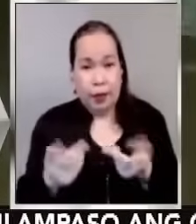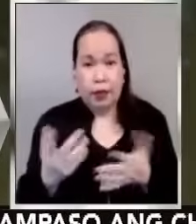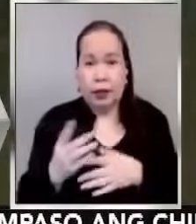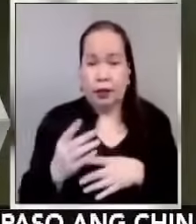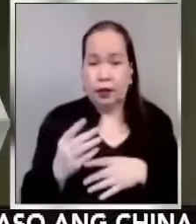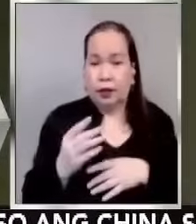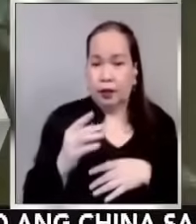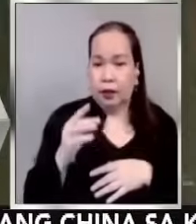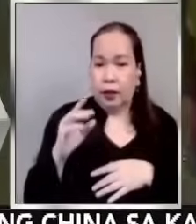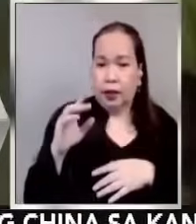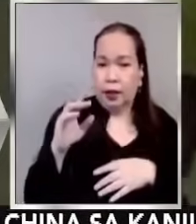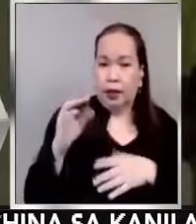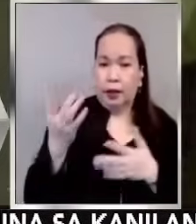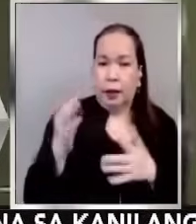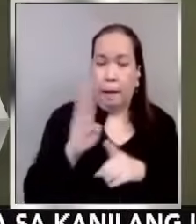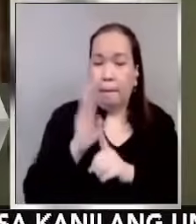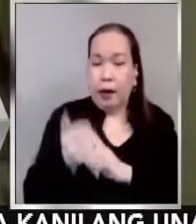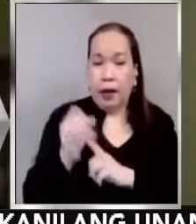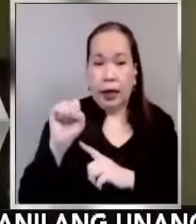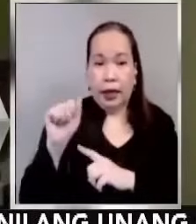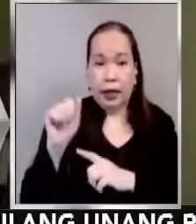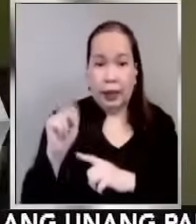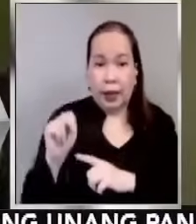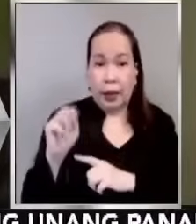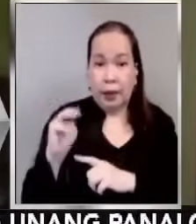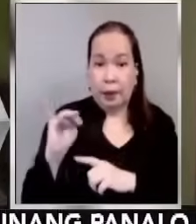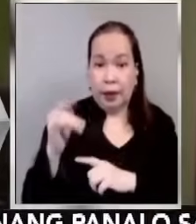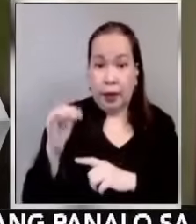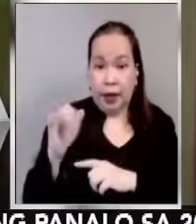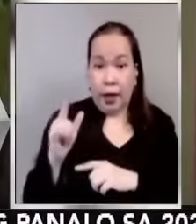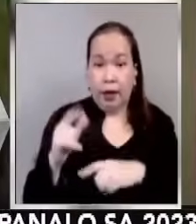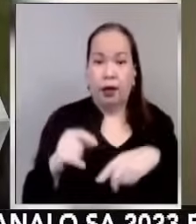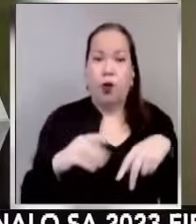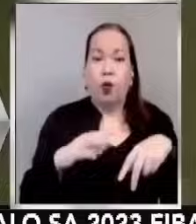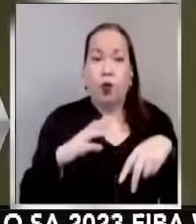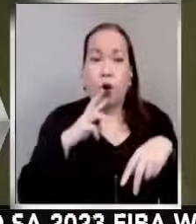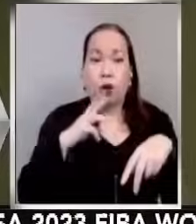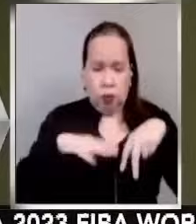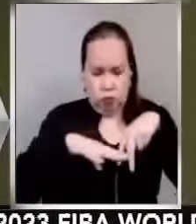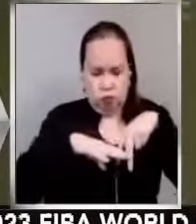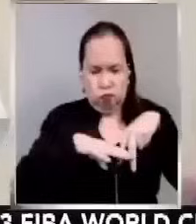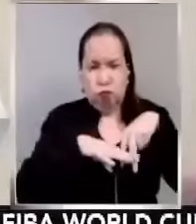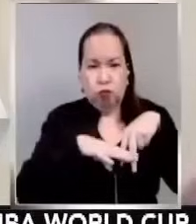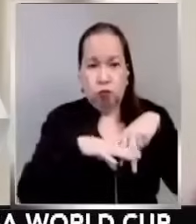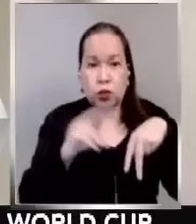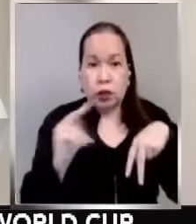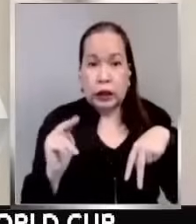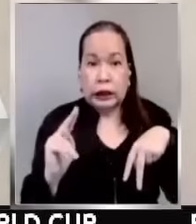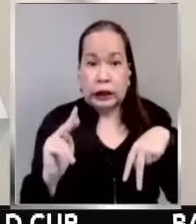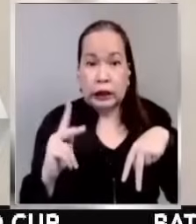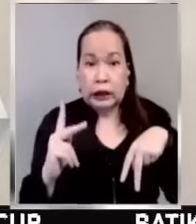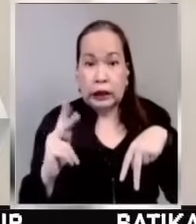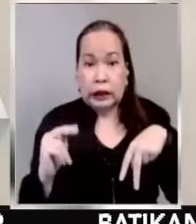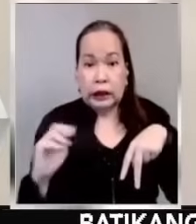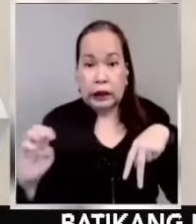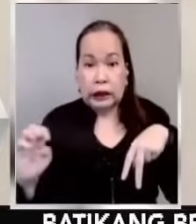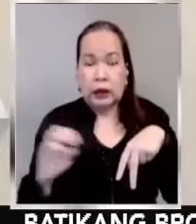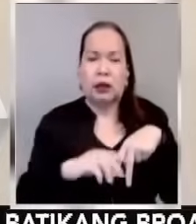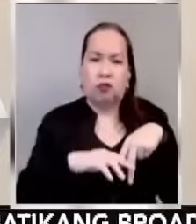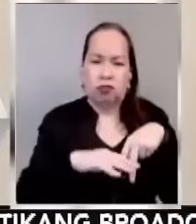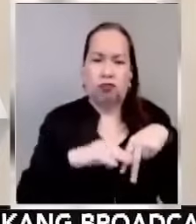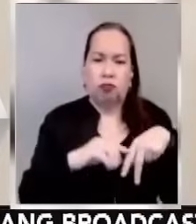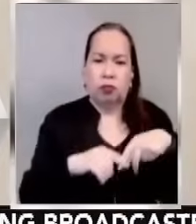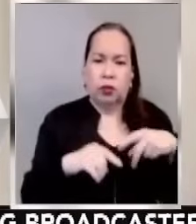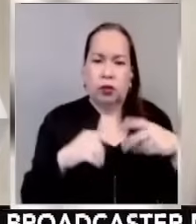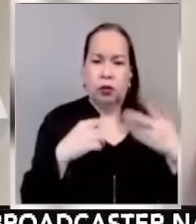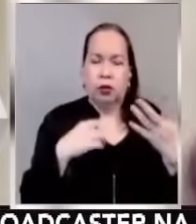sa Barangay San Miguel. Pinagmomodule na lang muna ang mga estudyante bukas. Pia, Ivan, may nakataas na